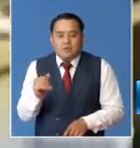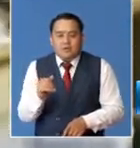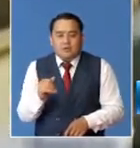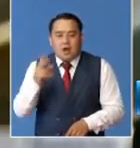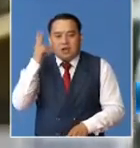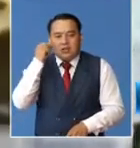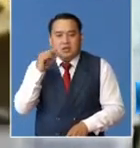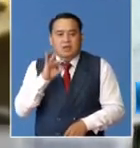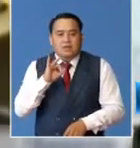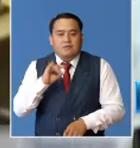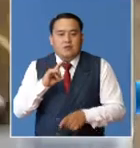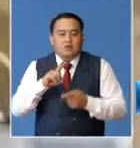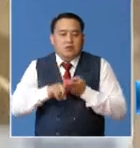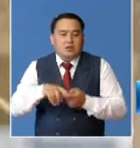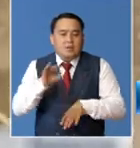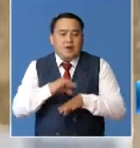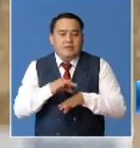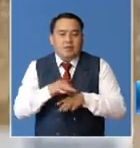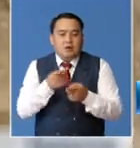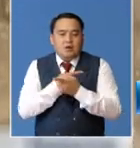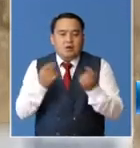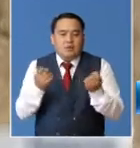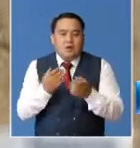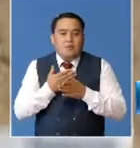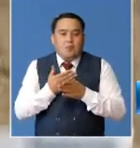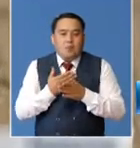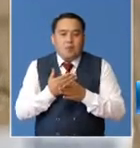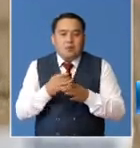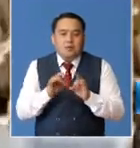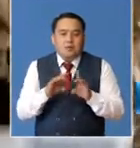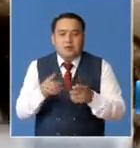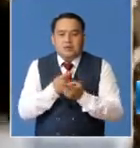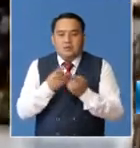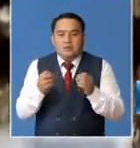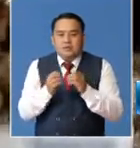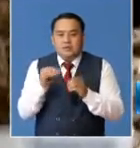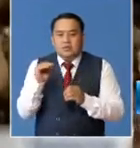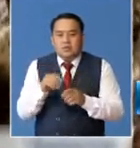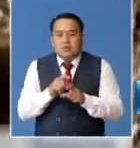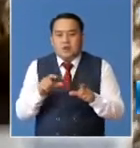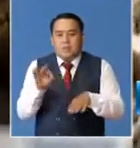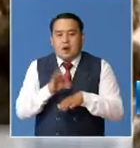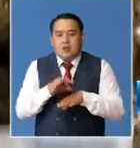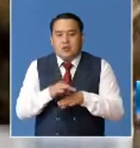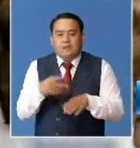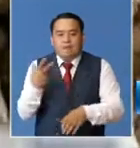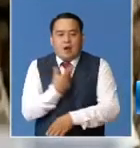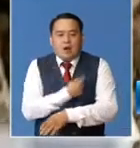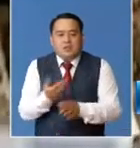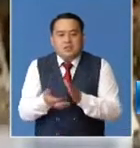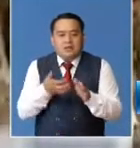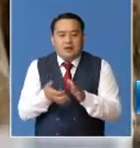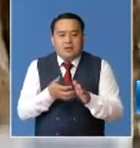числе инфицированных не озвучиваются. Однако волонтеры и социологи заявляют о десятках заболевших. Вакцин хватает далеко не на